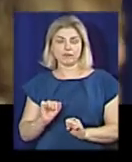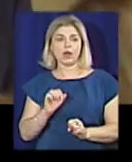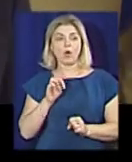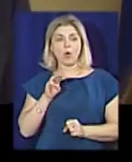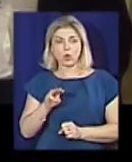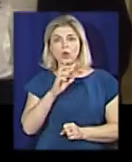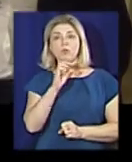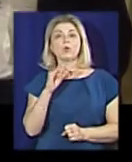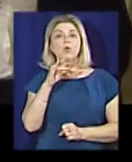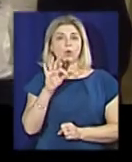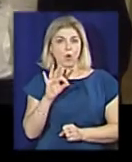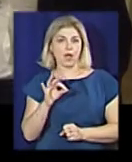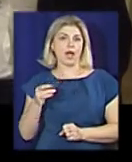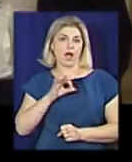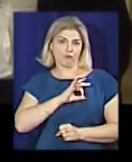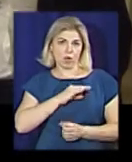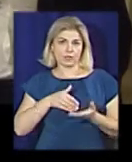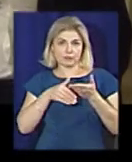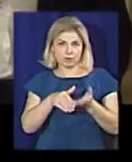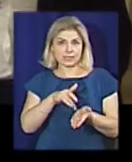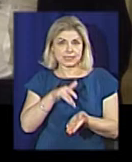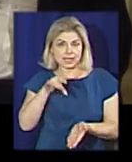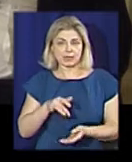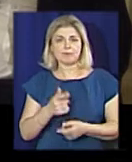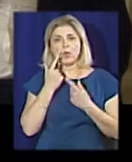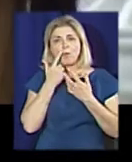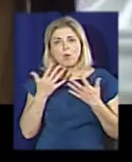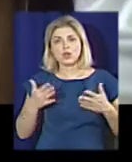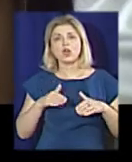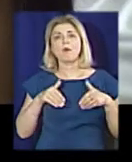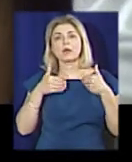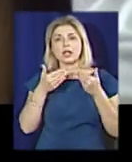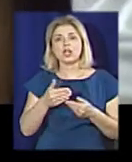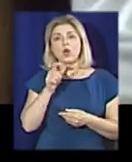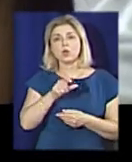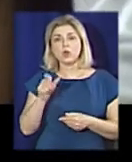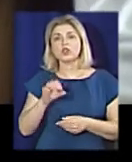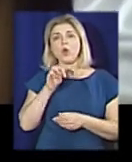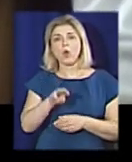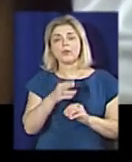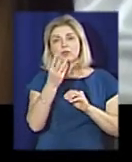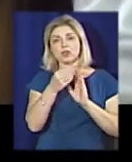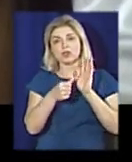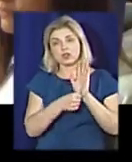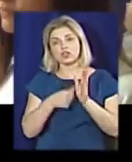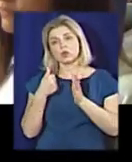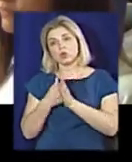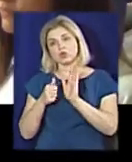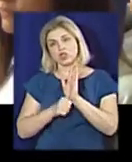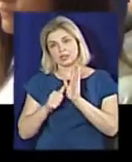центру. Найчастіше звертаються за допомогою громадяни віком від 36 до 60 років.